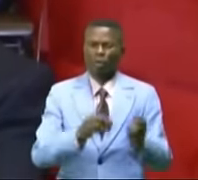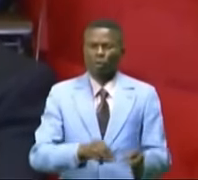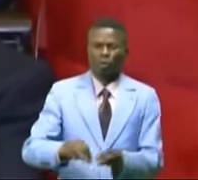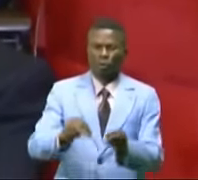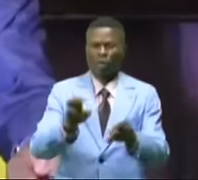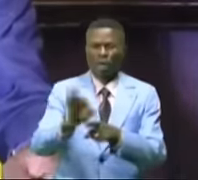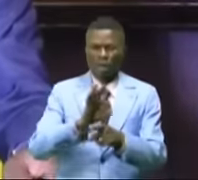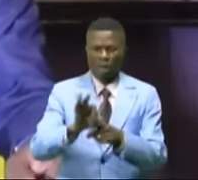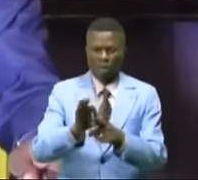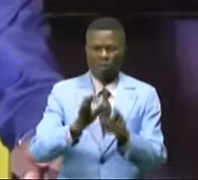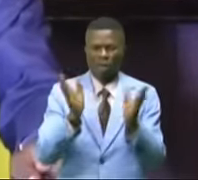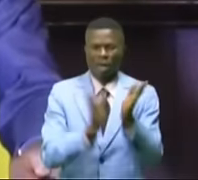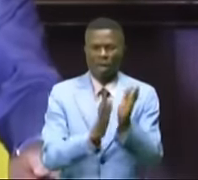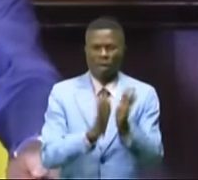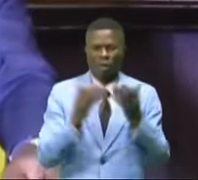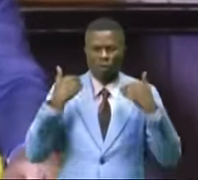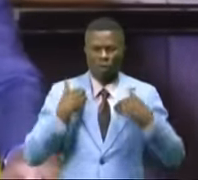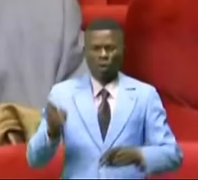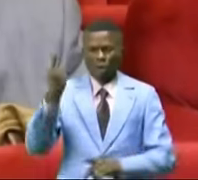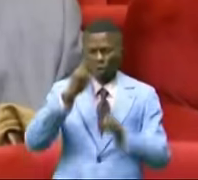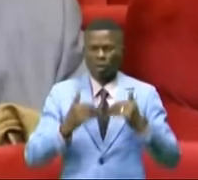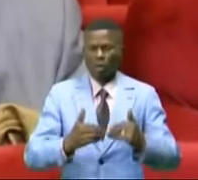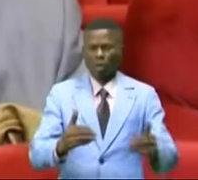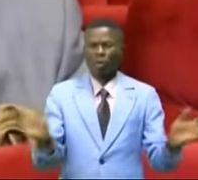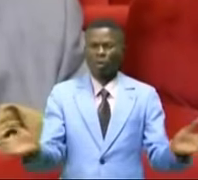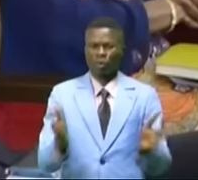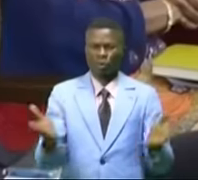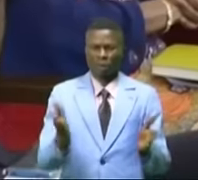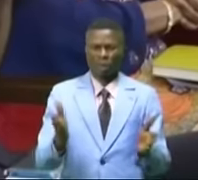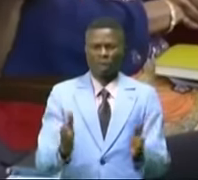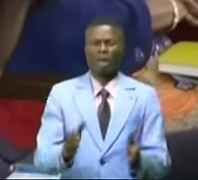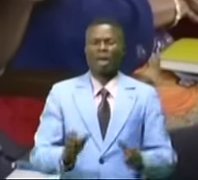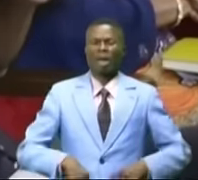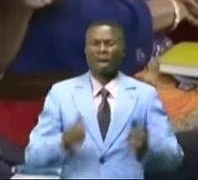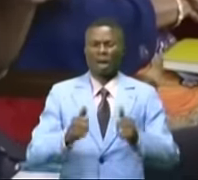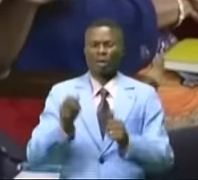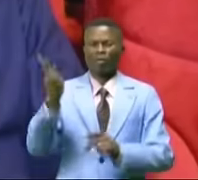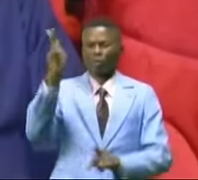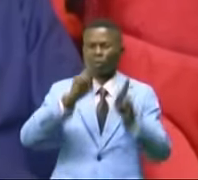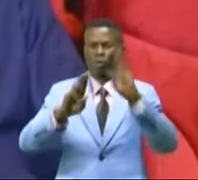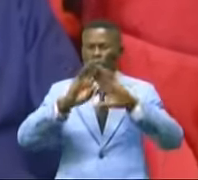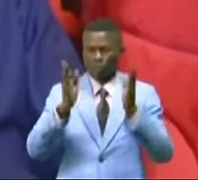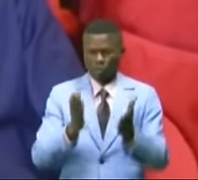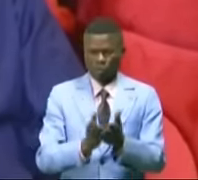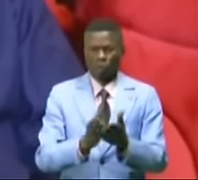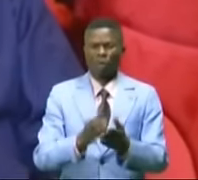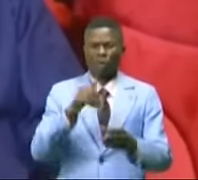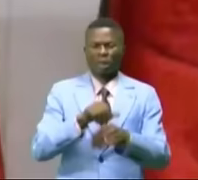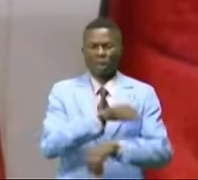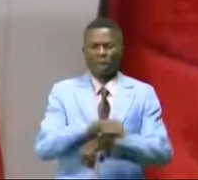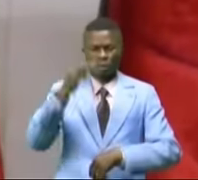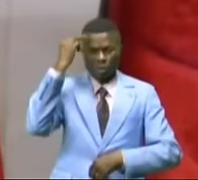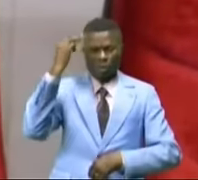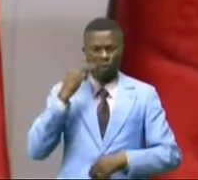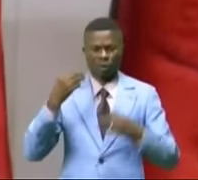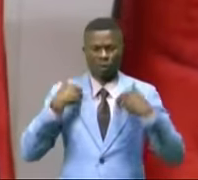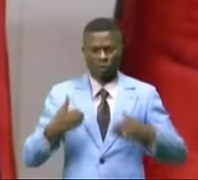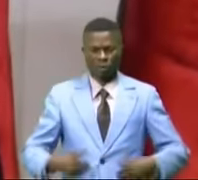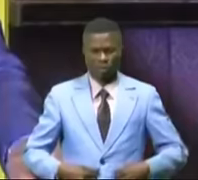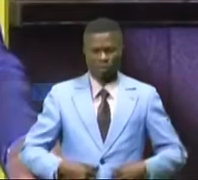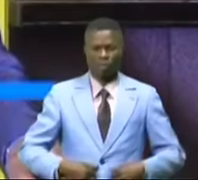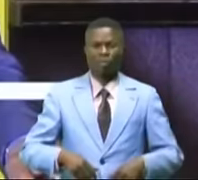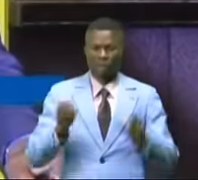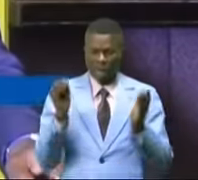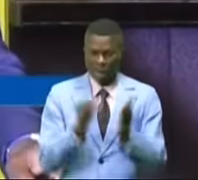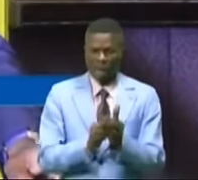la formation à l'école de santé publique se tienne pour le renforcement des ressources humaines au niveau du ministère de la Santé. Et maintenant, nous sommes même au ministère de Pêche et